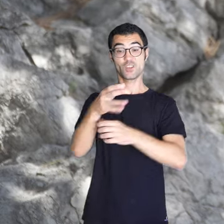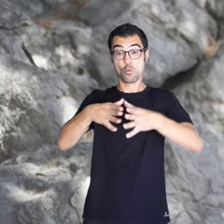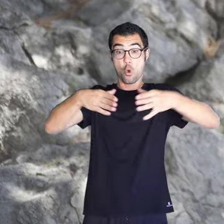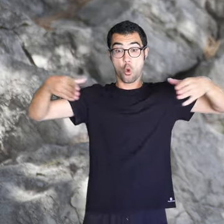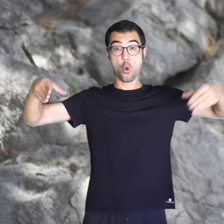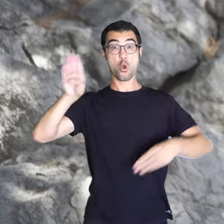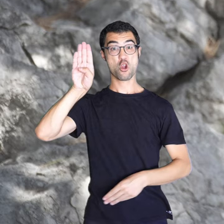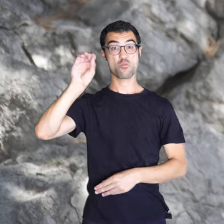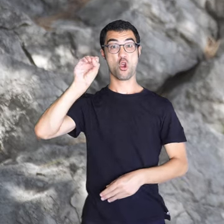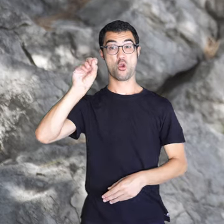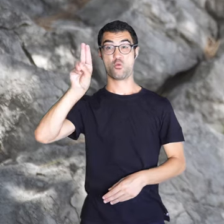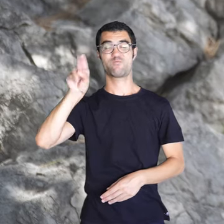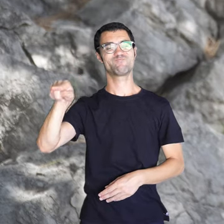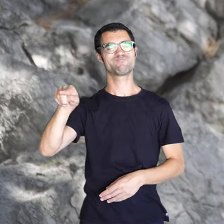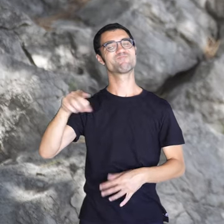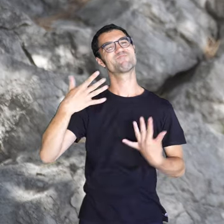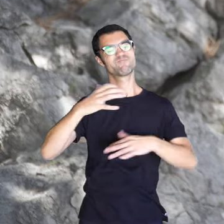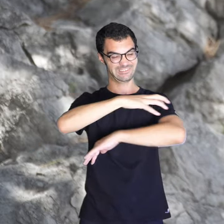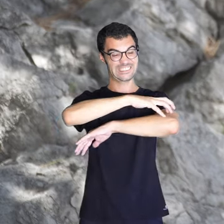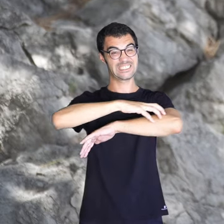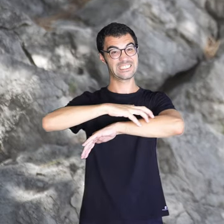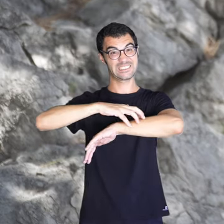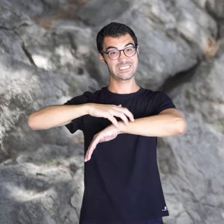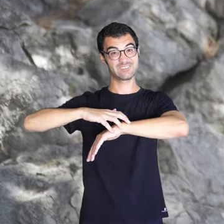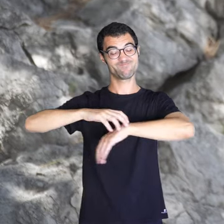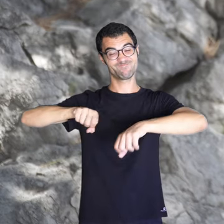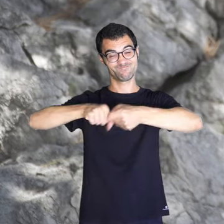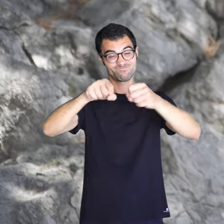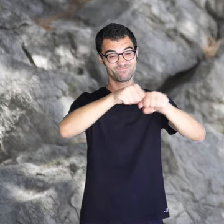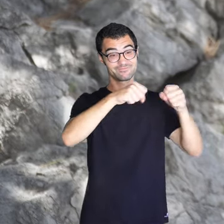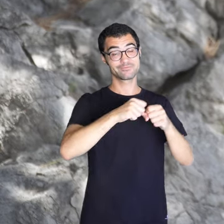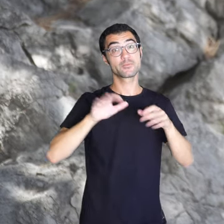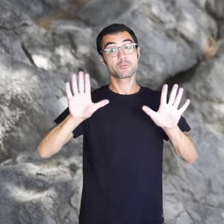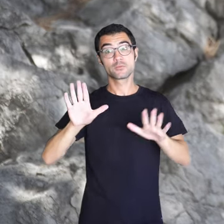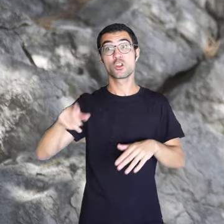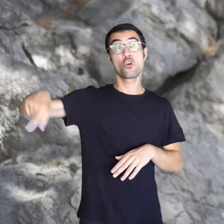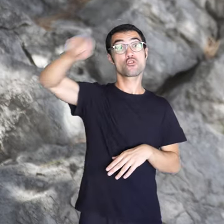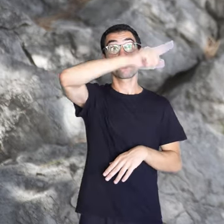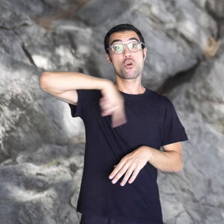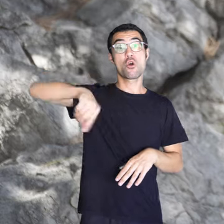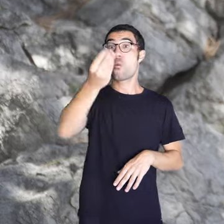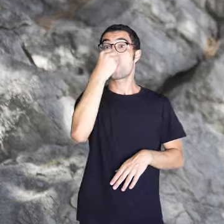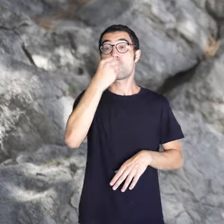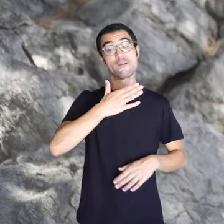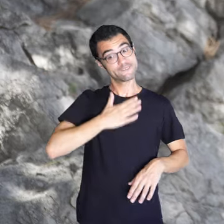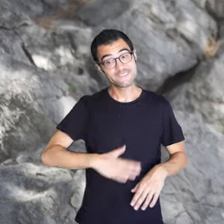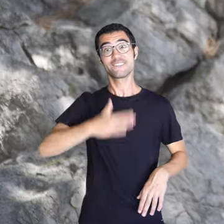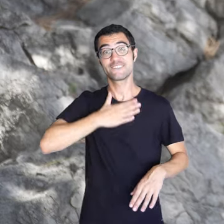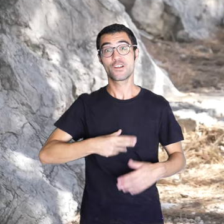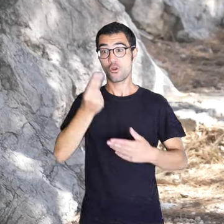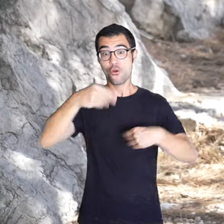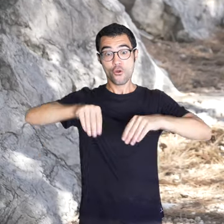tan sostenible, tot i que perquè hi hagi peix per tothom sí que ha de